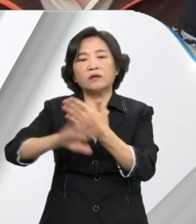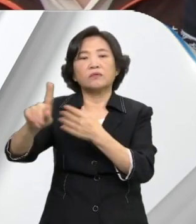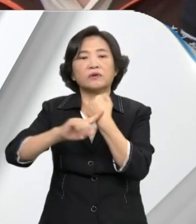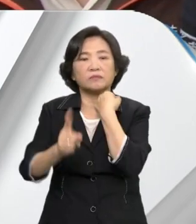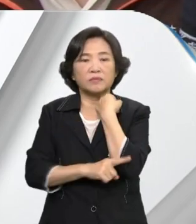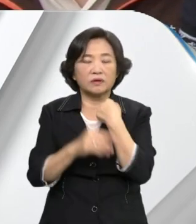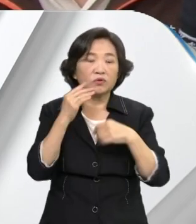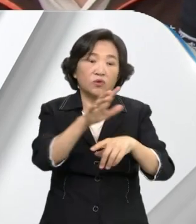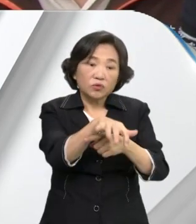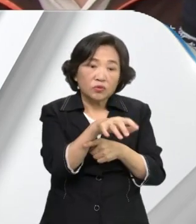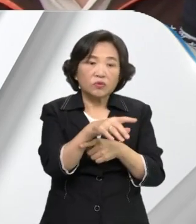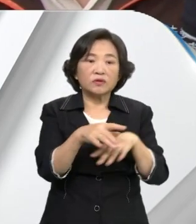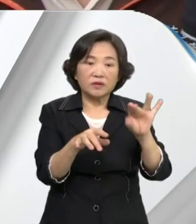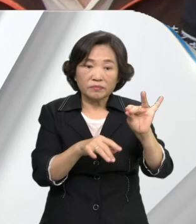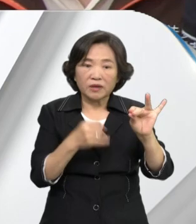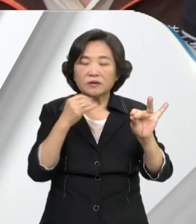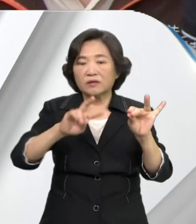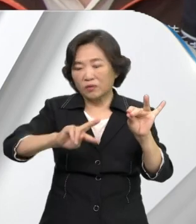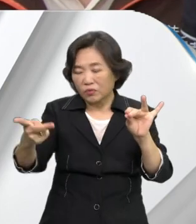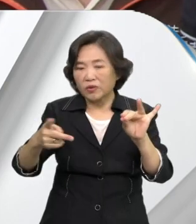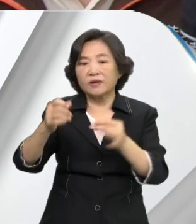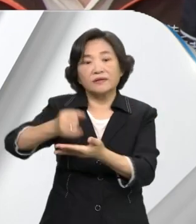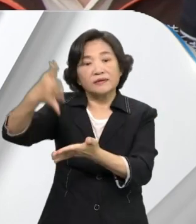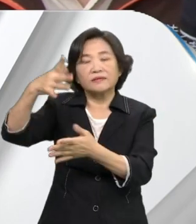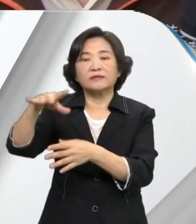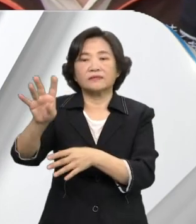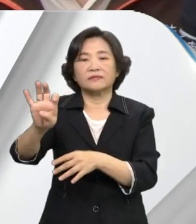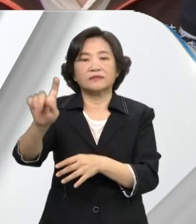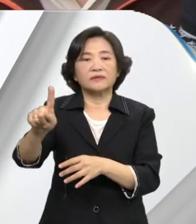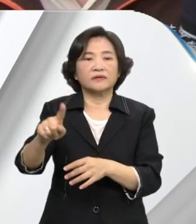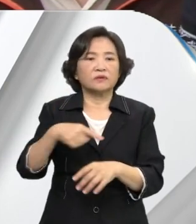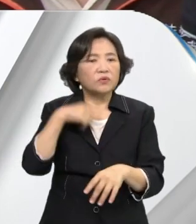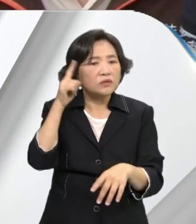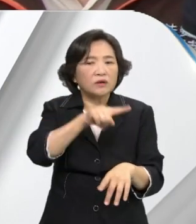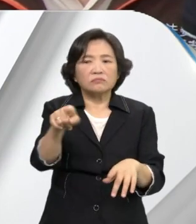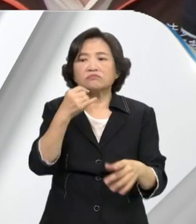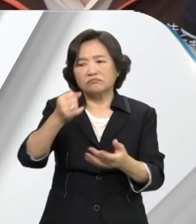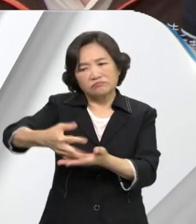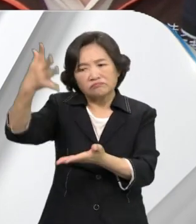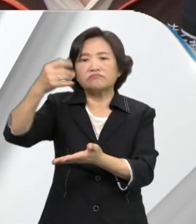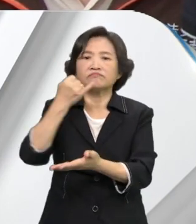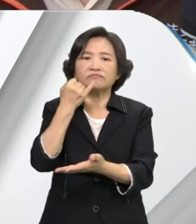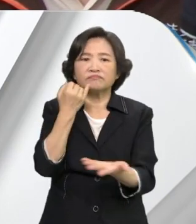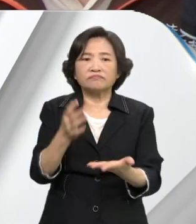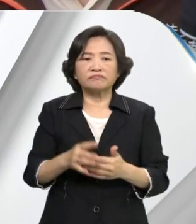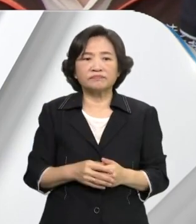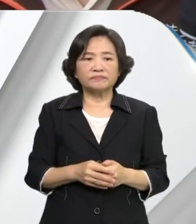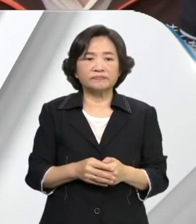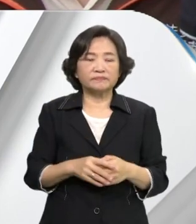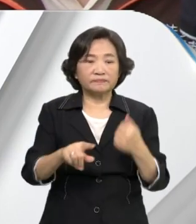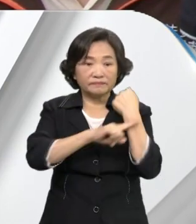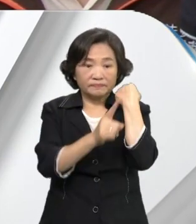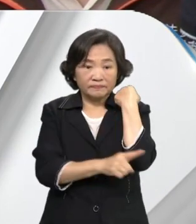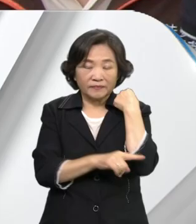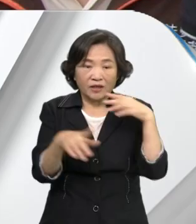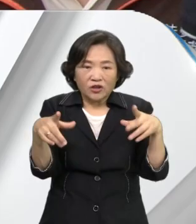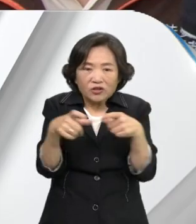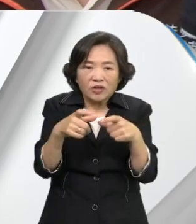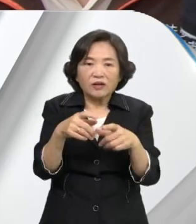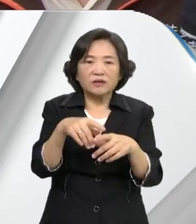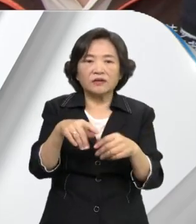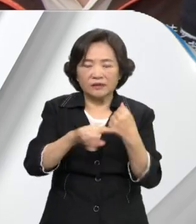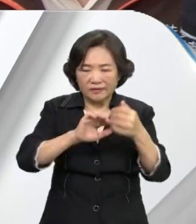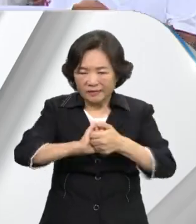地100坪可以换41坪的建地，基本上都足以重建。那最小建筑的面积都会